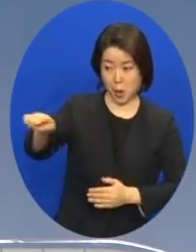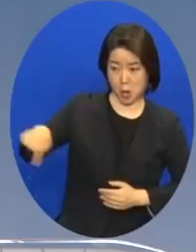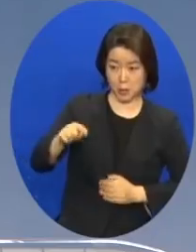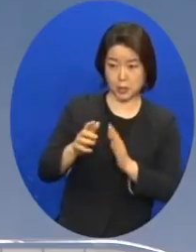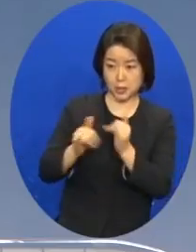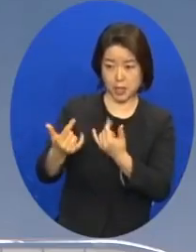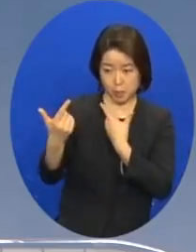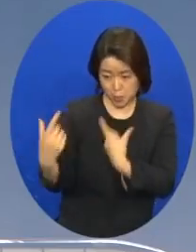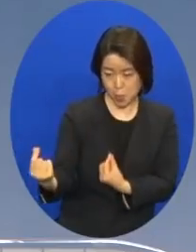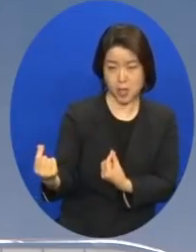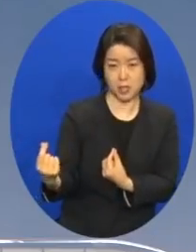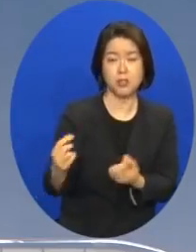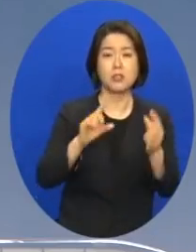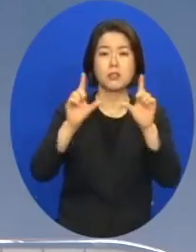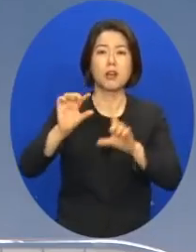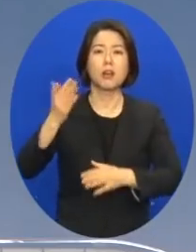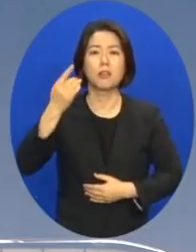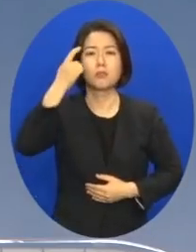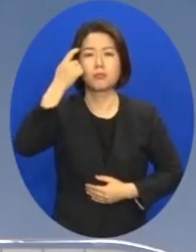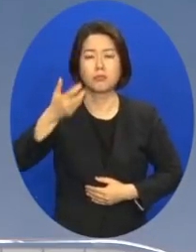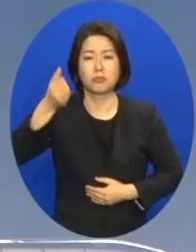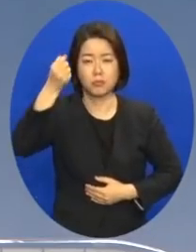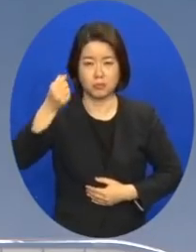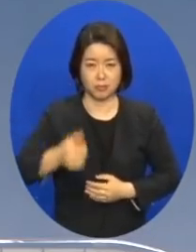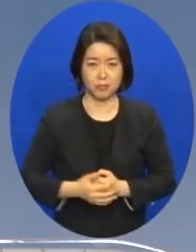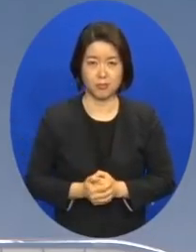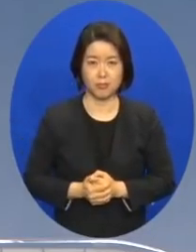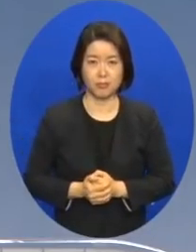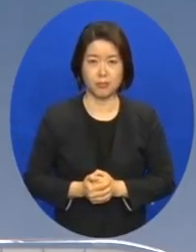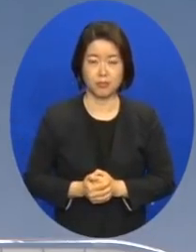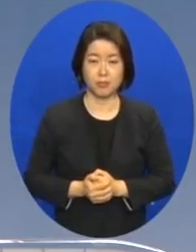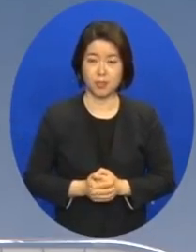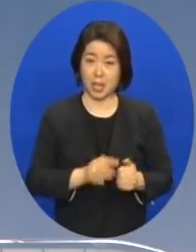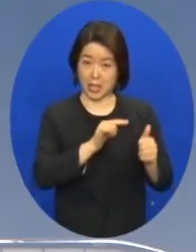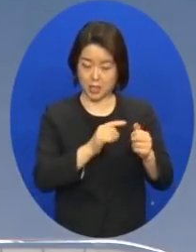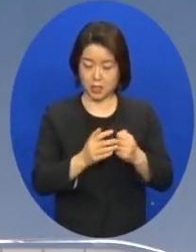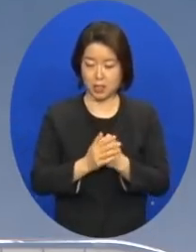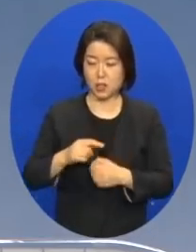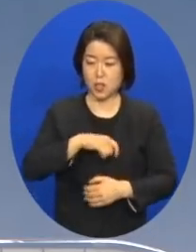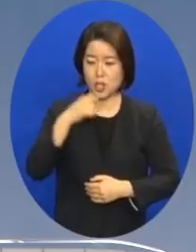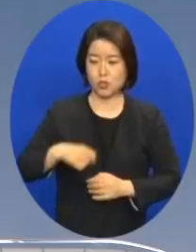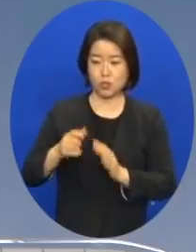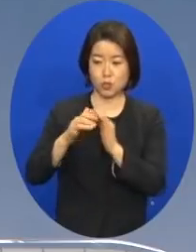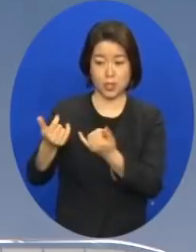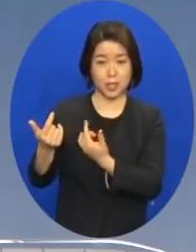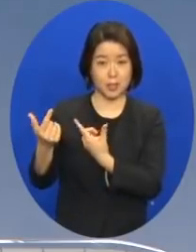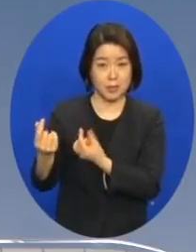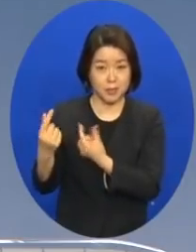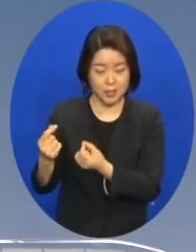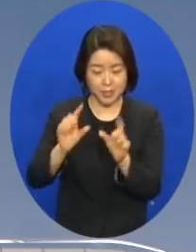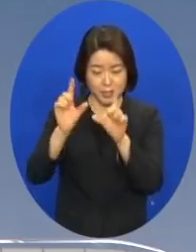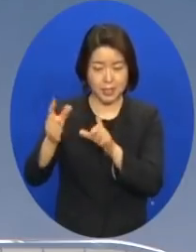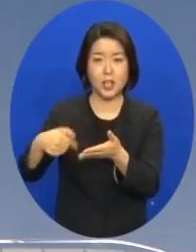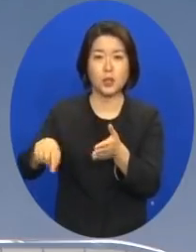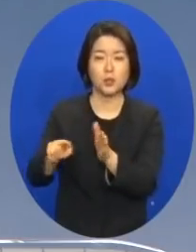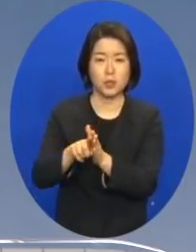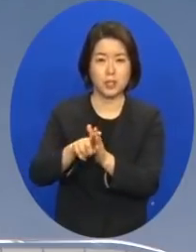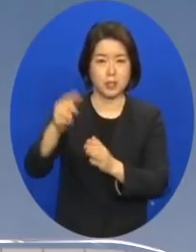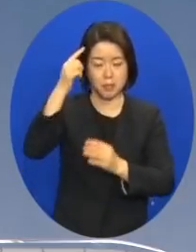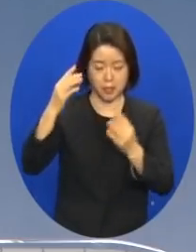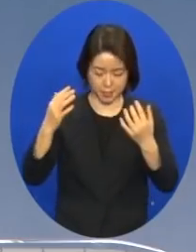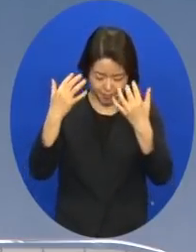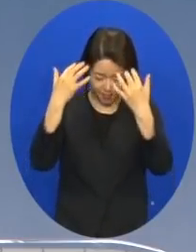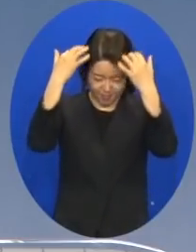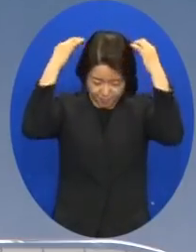살아야지. 그렇게 생각을 하고는 그는 중국 사람처럼 살기 위하여 머리를